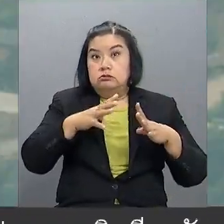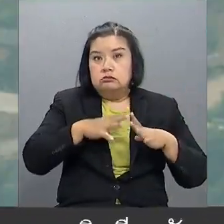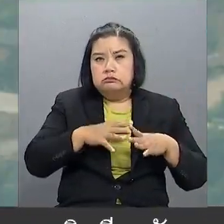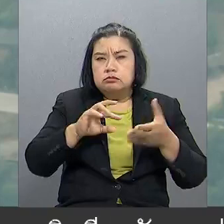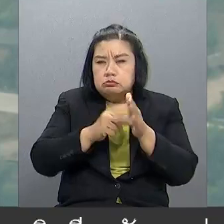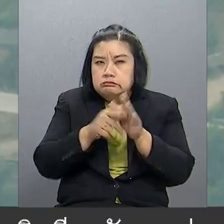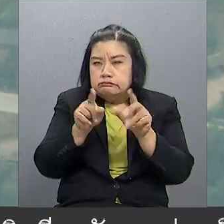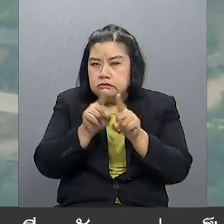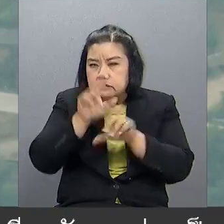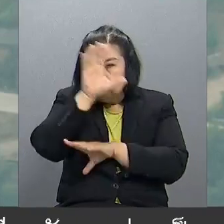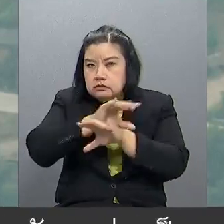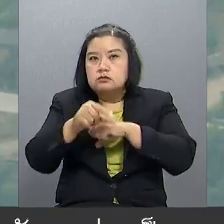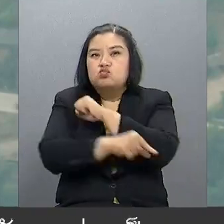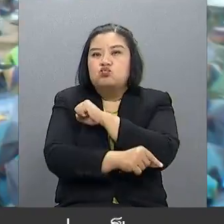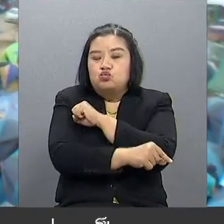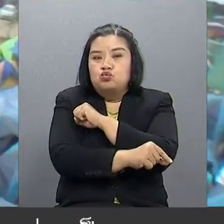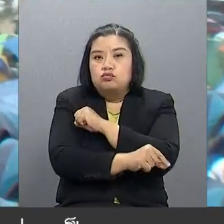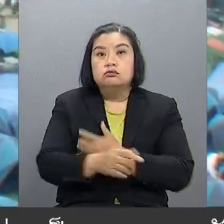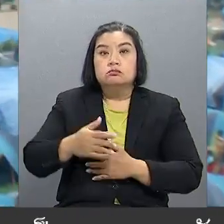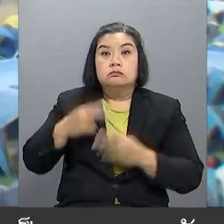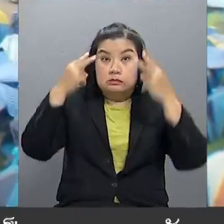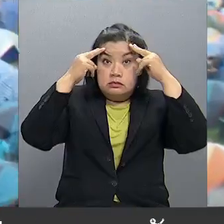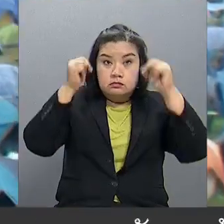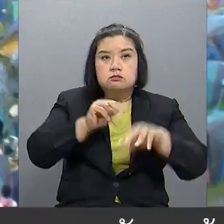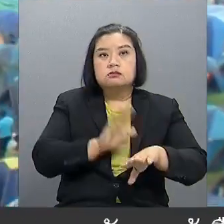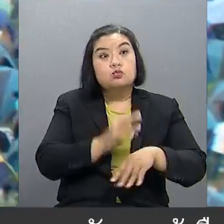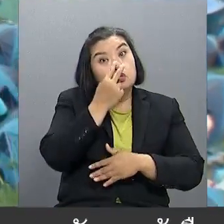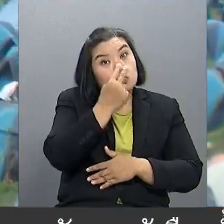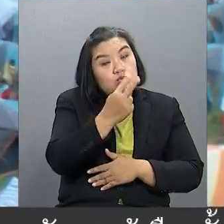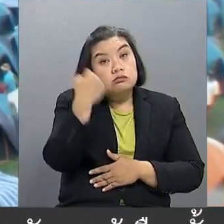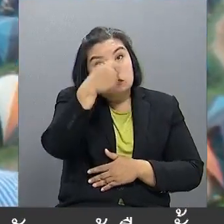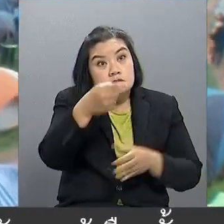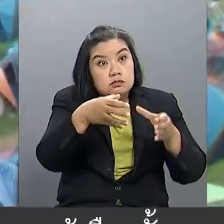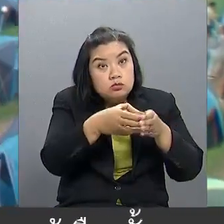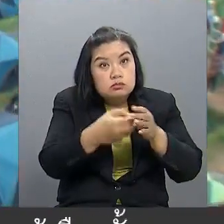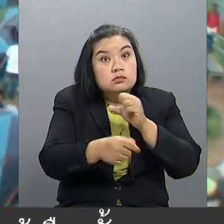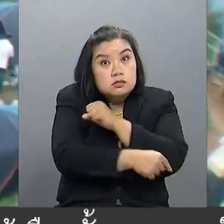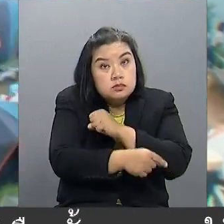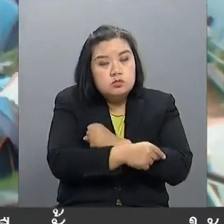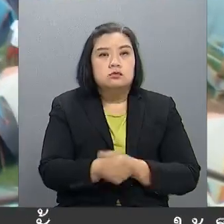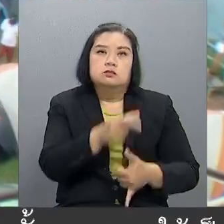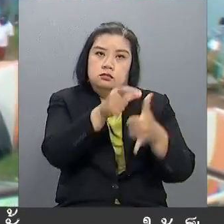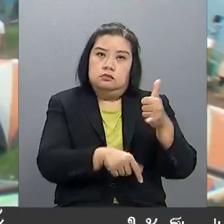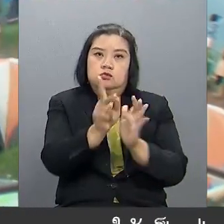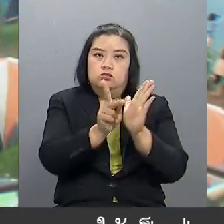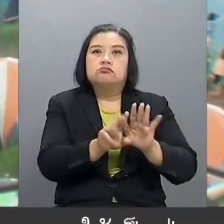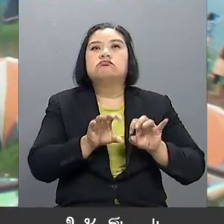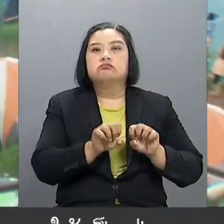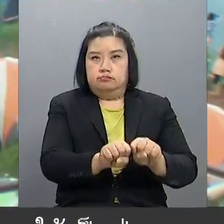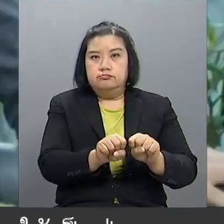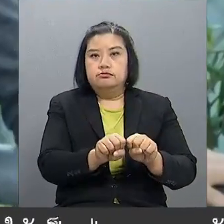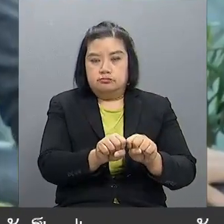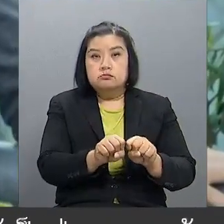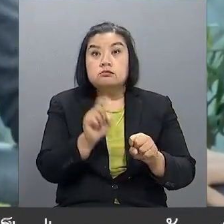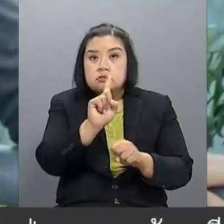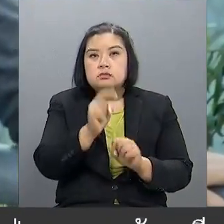โดยนายกรัฐมนตรีสั่งการให้ตรวจสอบว่าเป็นคนกลุ่มใดแล้วก็ให้ดำเนินคดีตามกฎหมายอย่างถึงที่สุดเพื่อเป็น